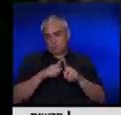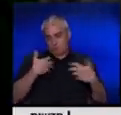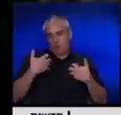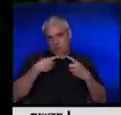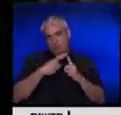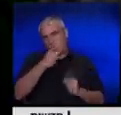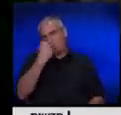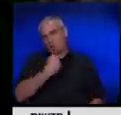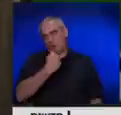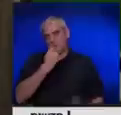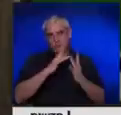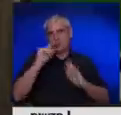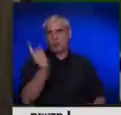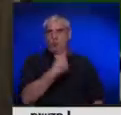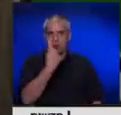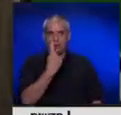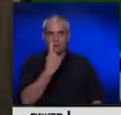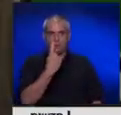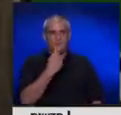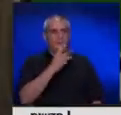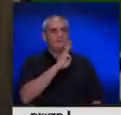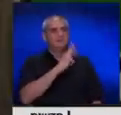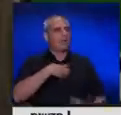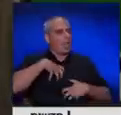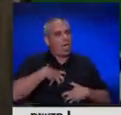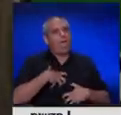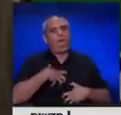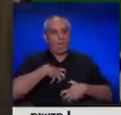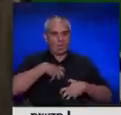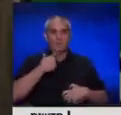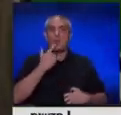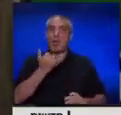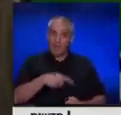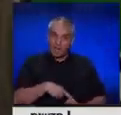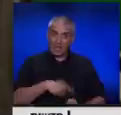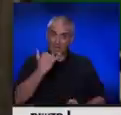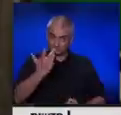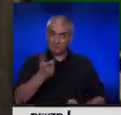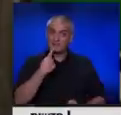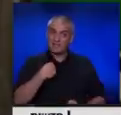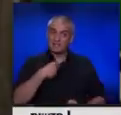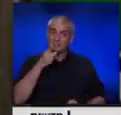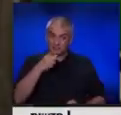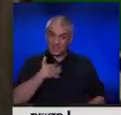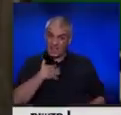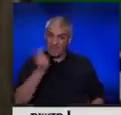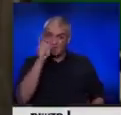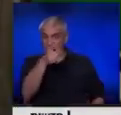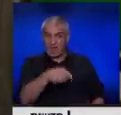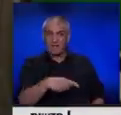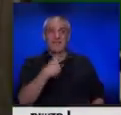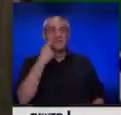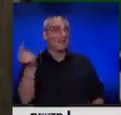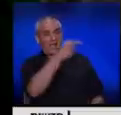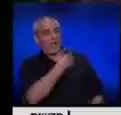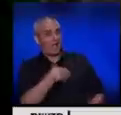של אוננות מול כולם. וסוסי נקרא מצחוק, ואומר לו, עכשיו תגיד לו שאתה חרמן עליו, ותגיד לה שאתה